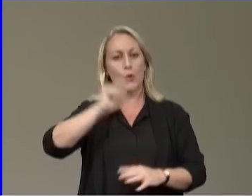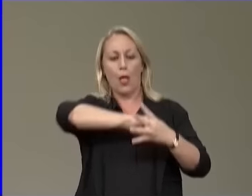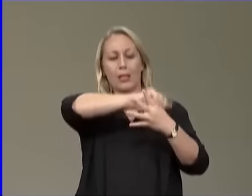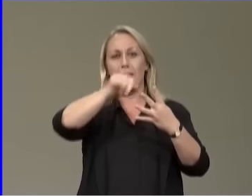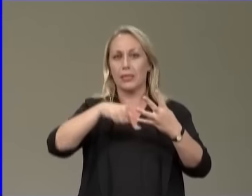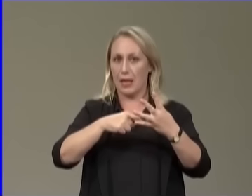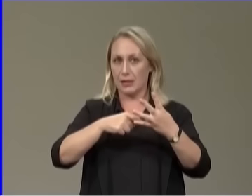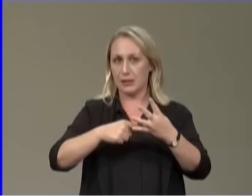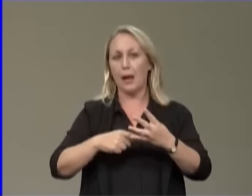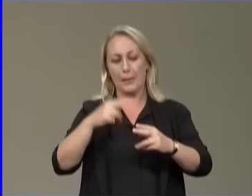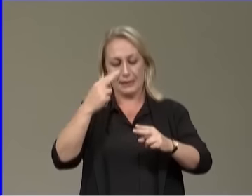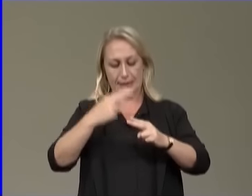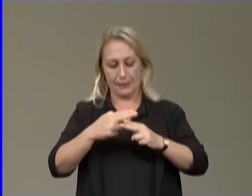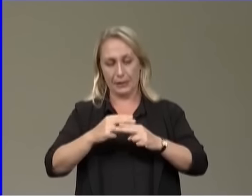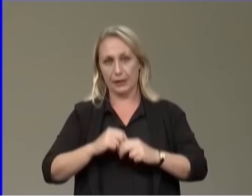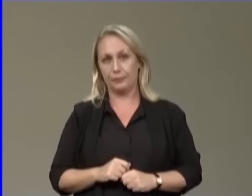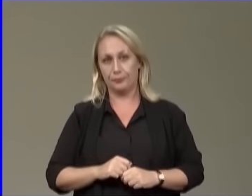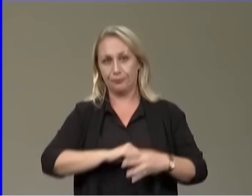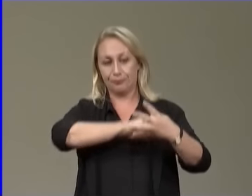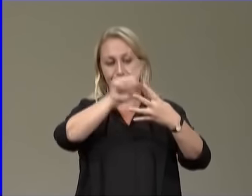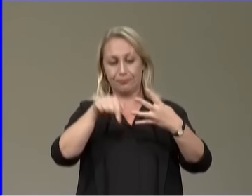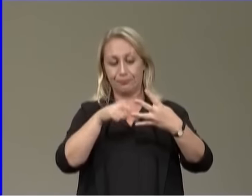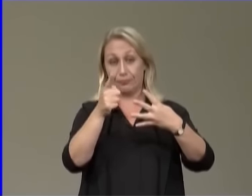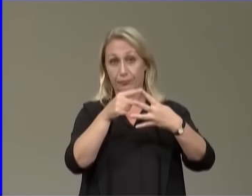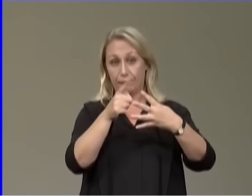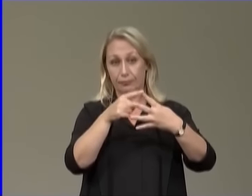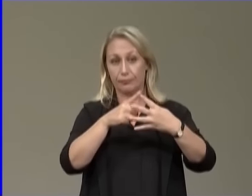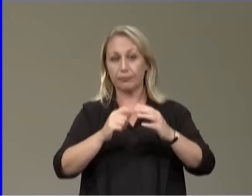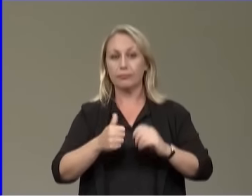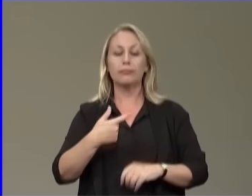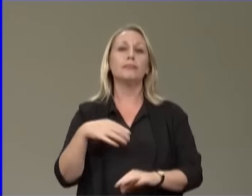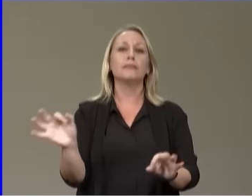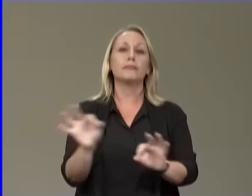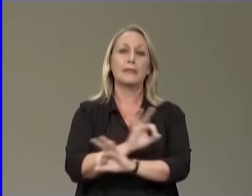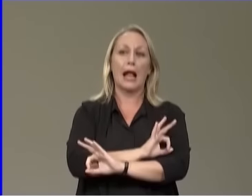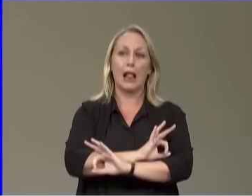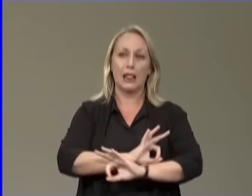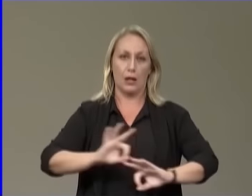παρεμβάσεις. Η πρώτη, την οριστική